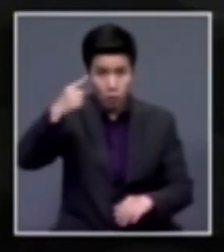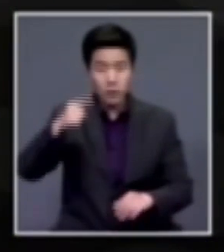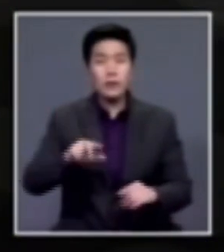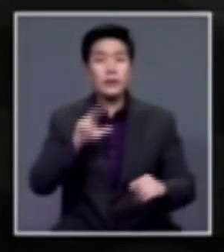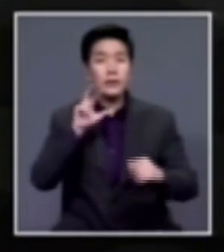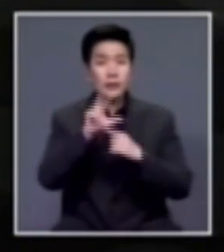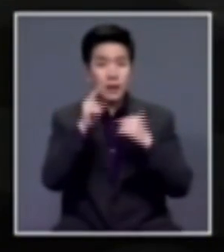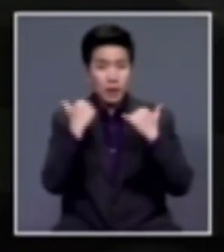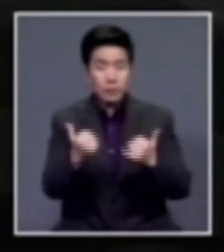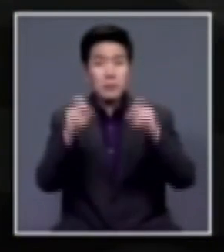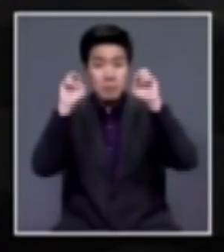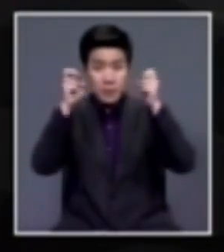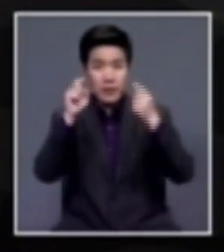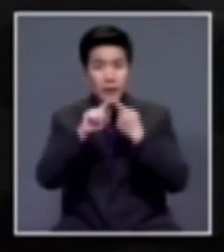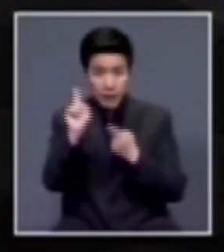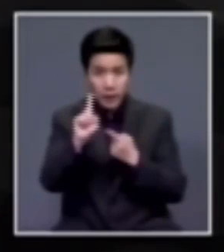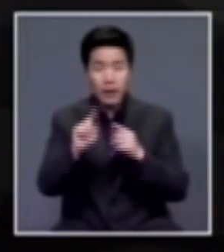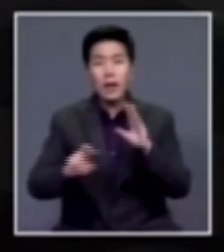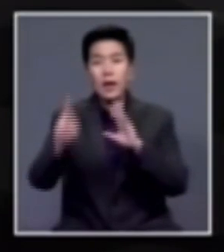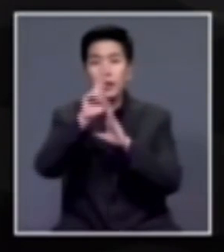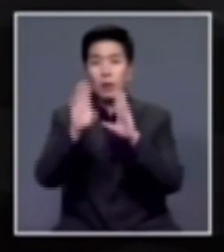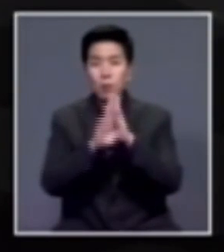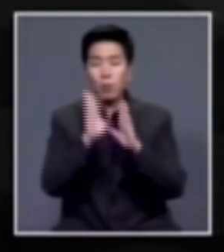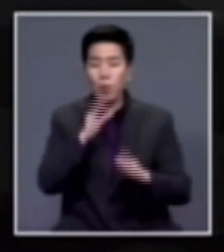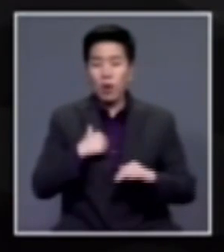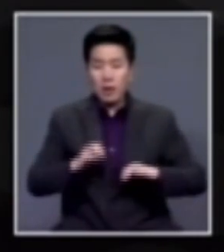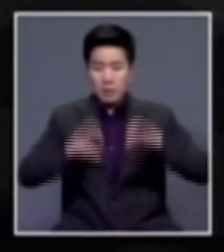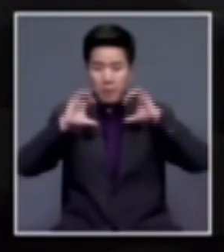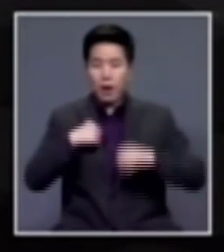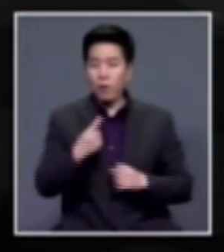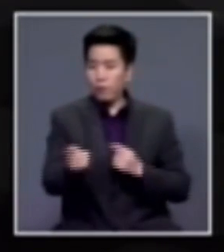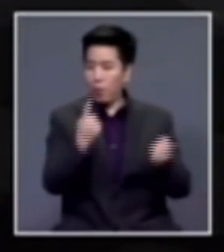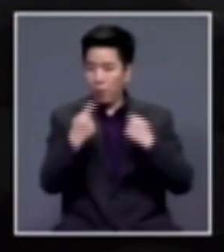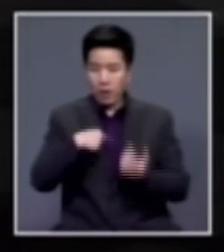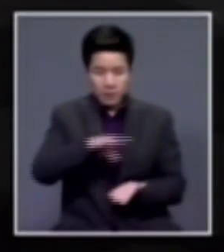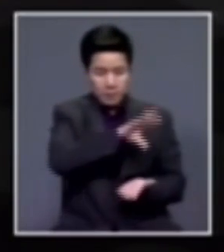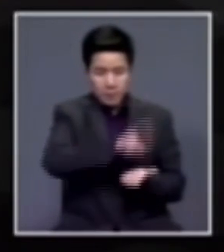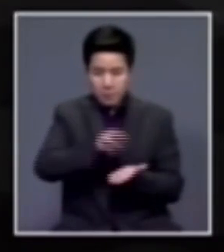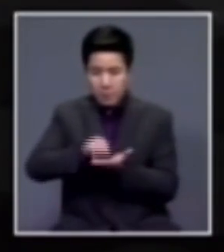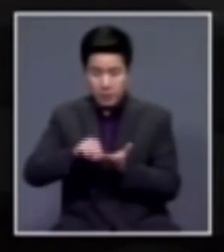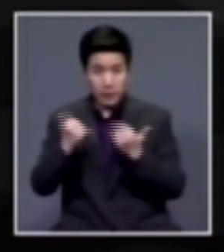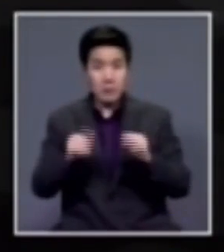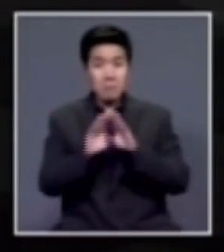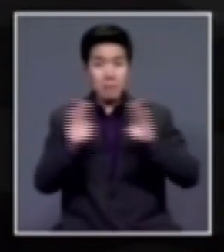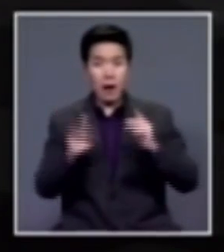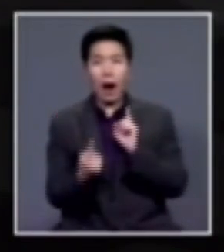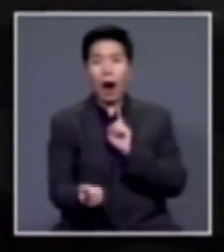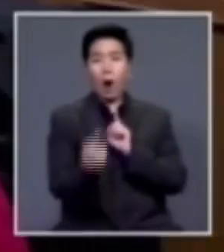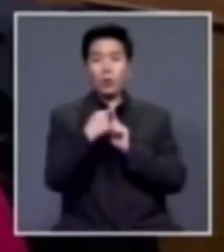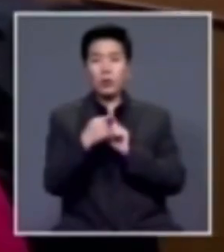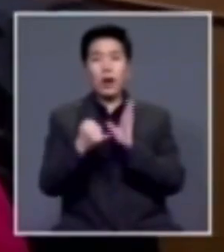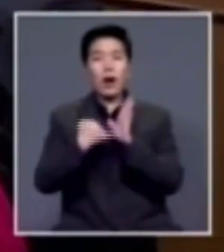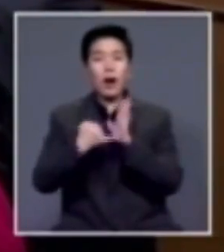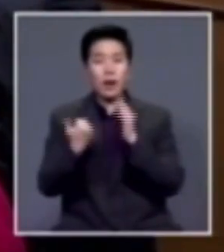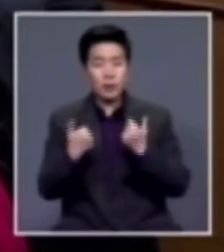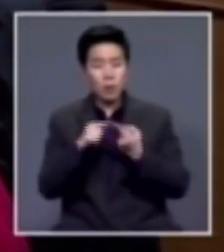3ประเด็นต่อไปก็คือเรื่องระบบรับเรื่องราวท้องทุกข์ของรัฐบาลนี้ได้มีการเปิดกว้างนะครับและเข้าถึงใกล้กว่าที่ผ่านๆมา